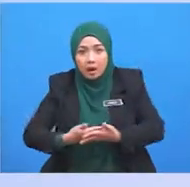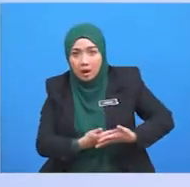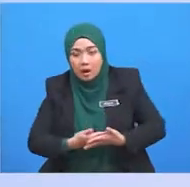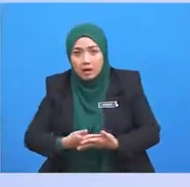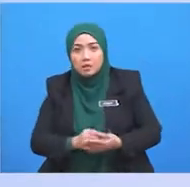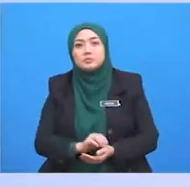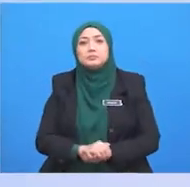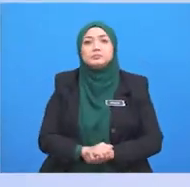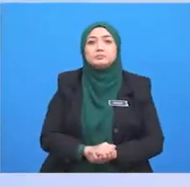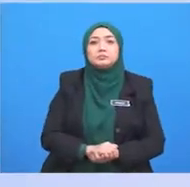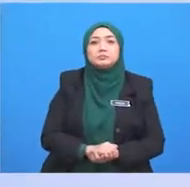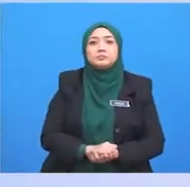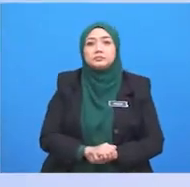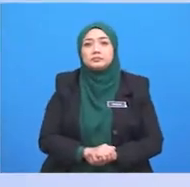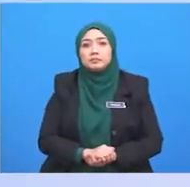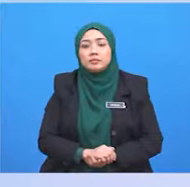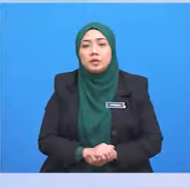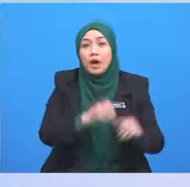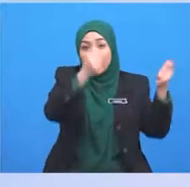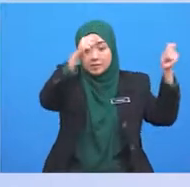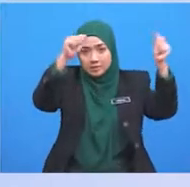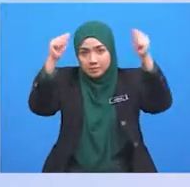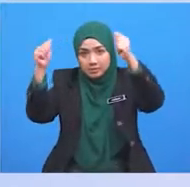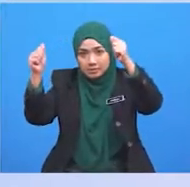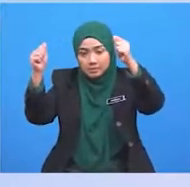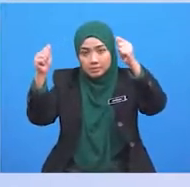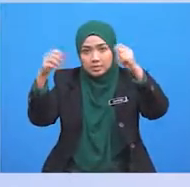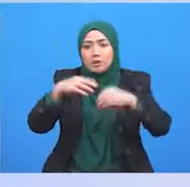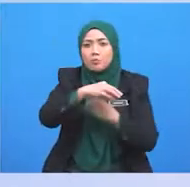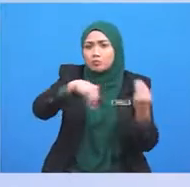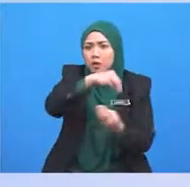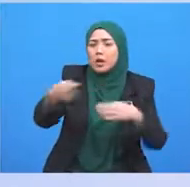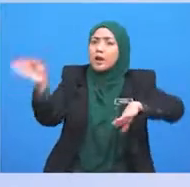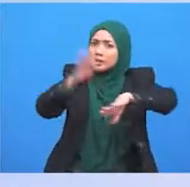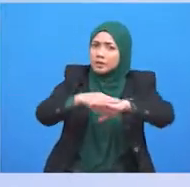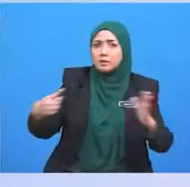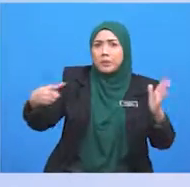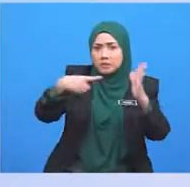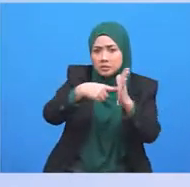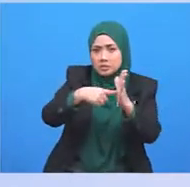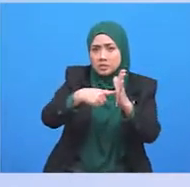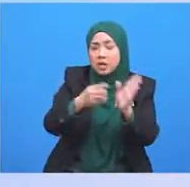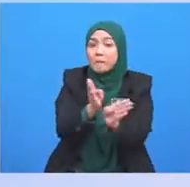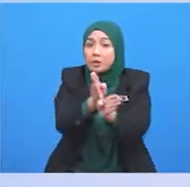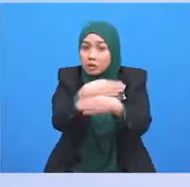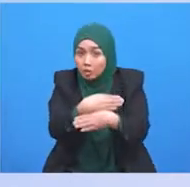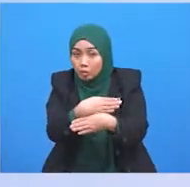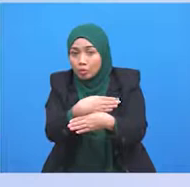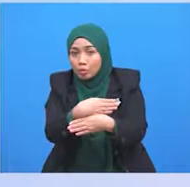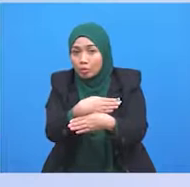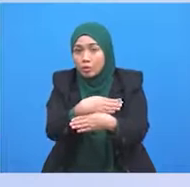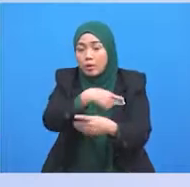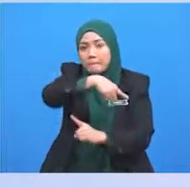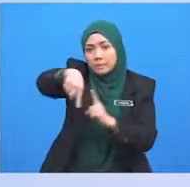pembiasan angin lazim. Putaran bumi di atas paksinya menyebabkan daya Coriolis terbentuk yang disebabkan pesongan aliran